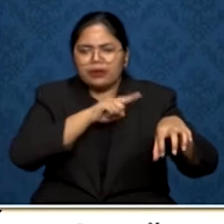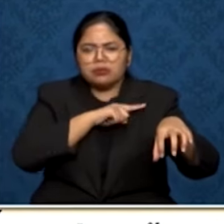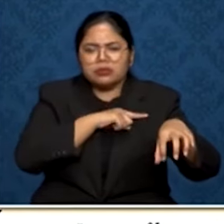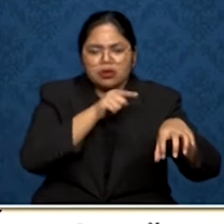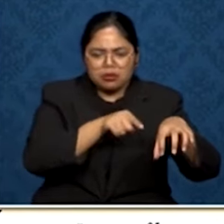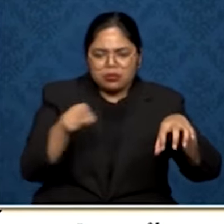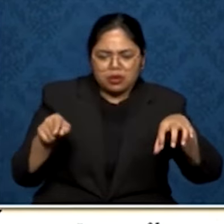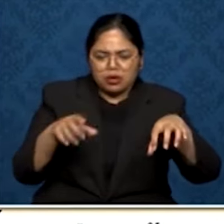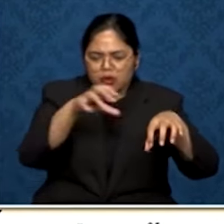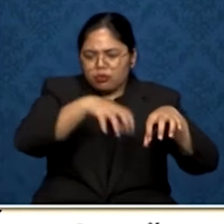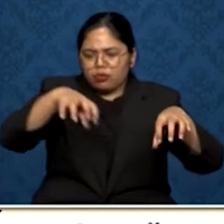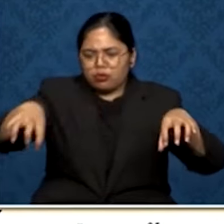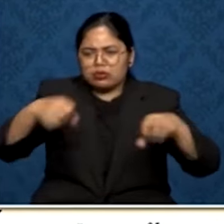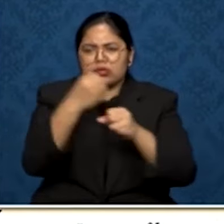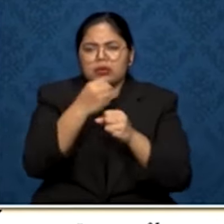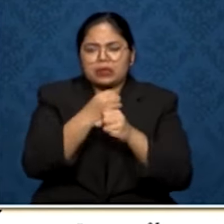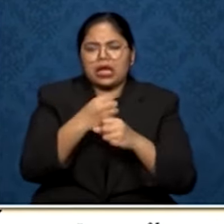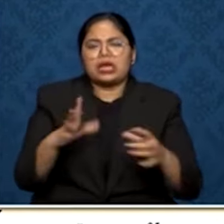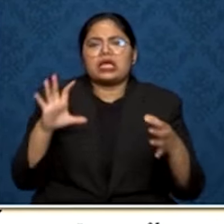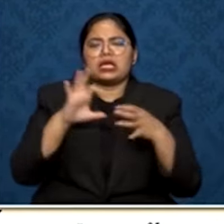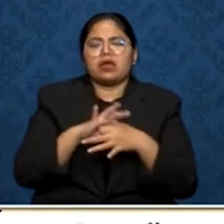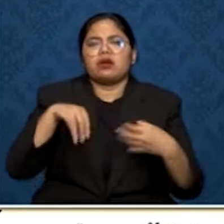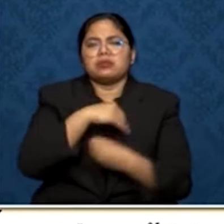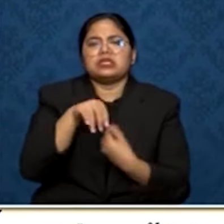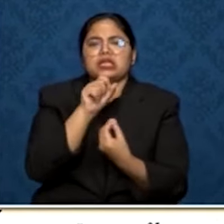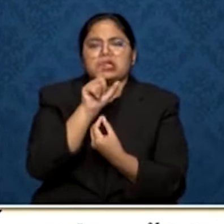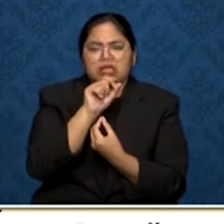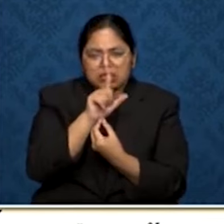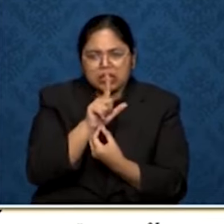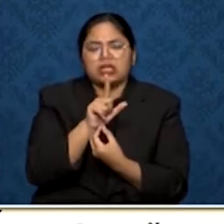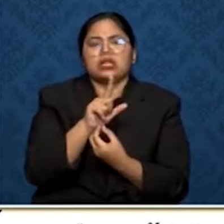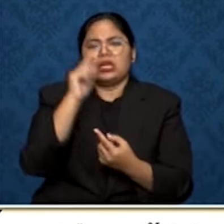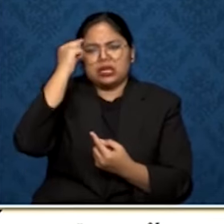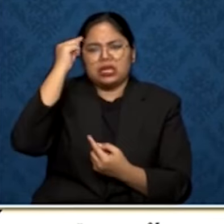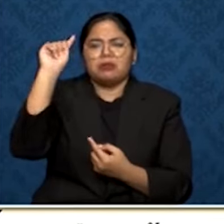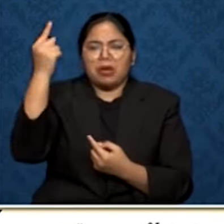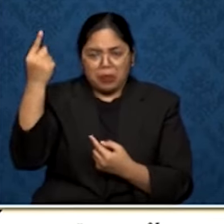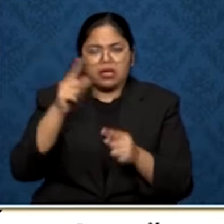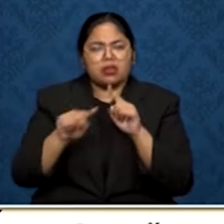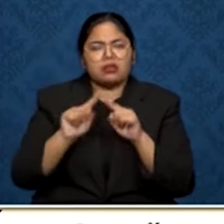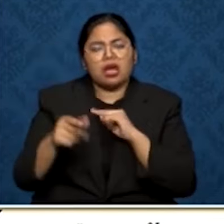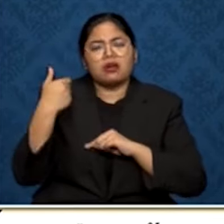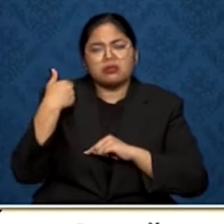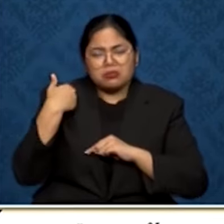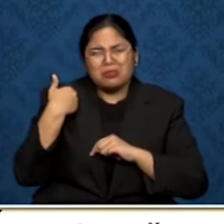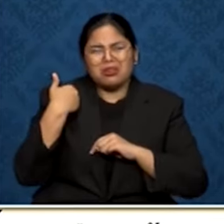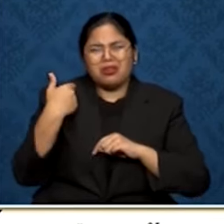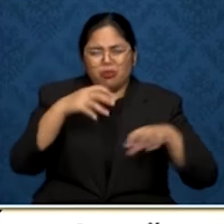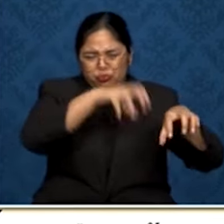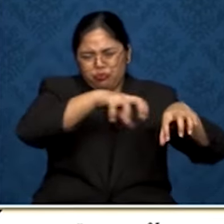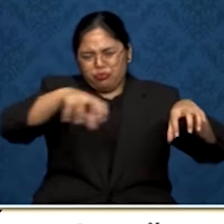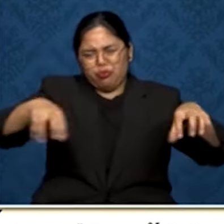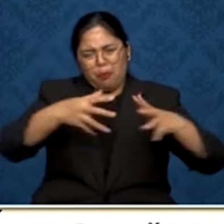เรามีหน่วยงานมากมายครั ททำเรื่เศรฐกิสรรรรรรรรรรรรรรรรรรรรรรรรรรรรรร